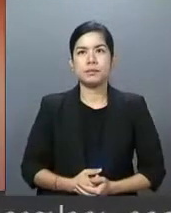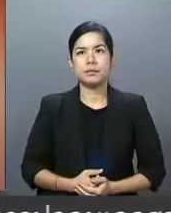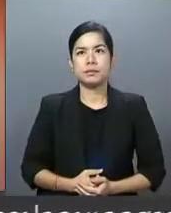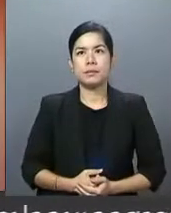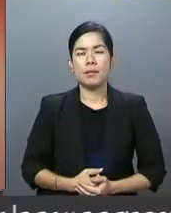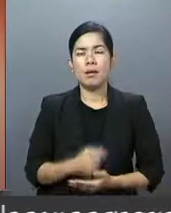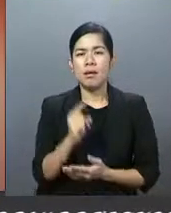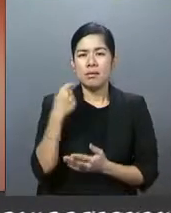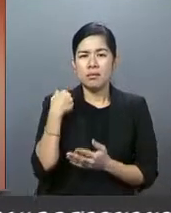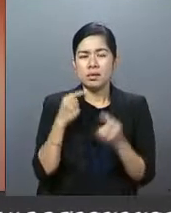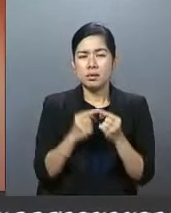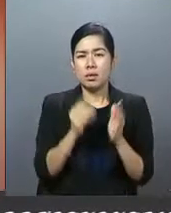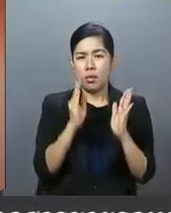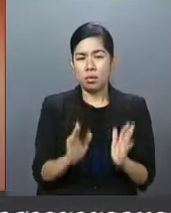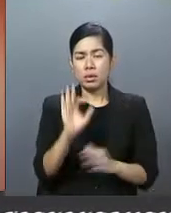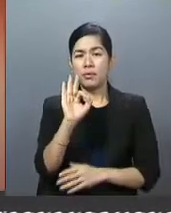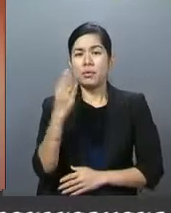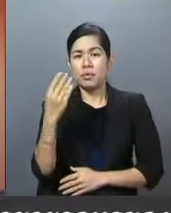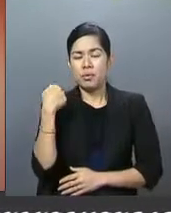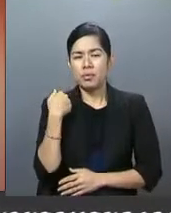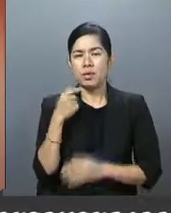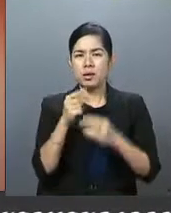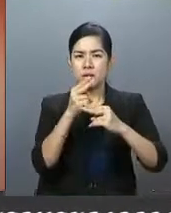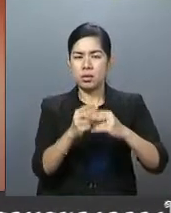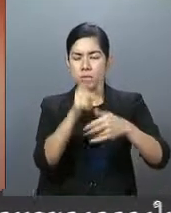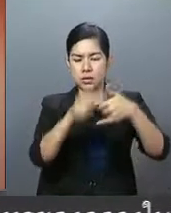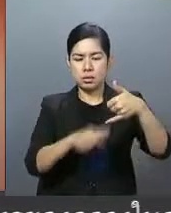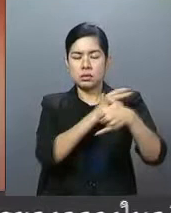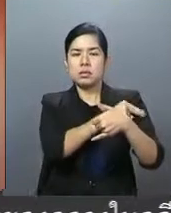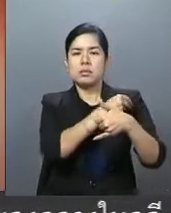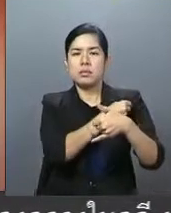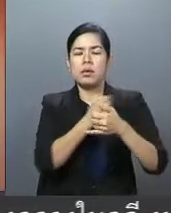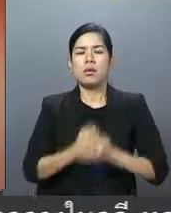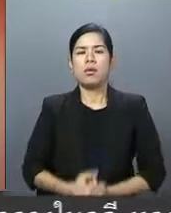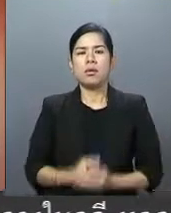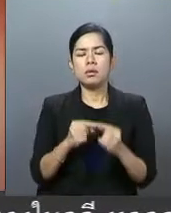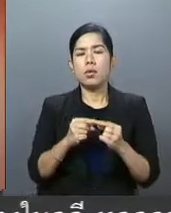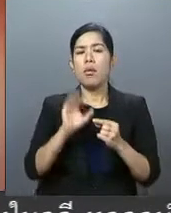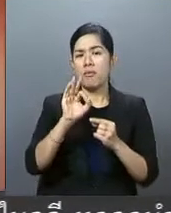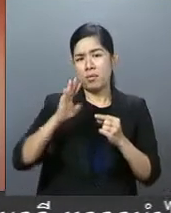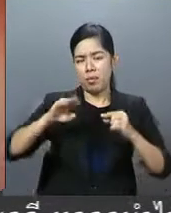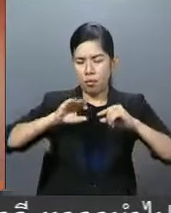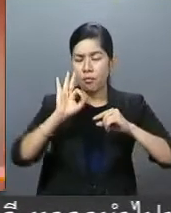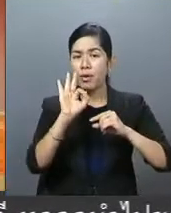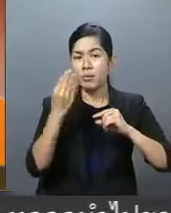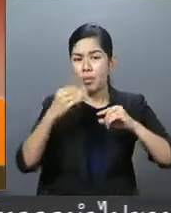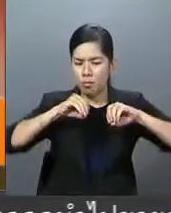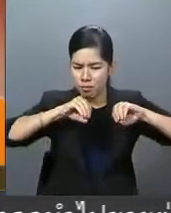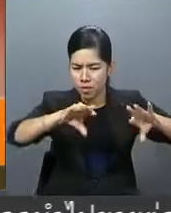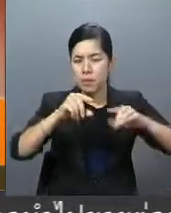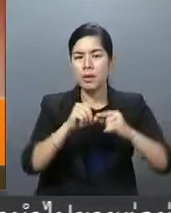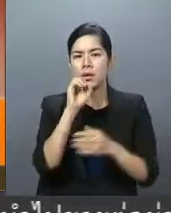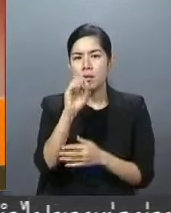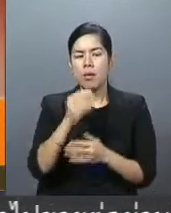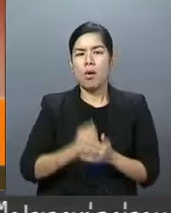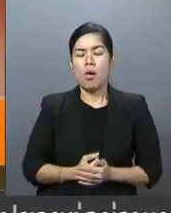จากกรณีที่มีผู้ใช้เฟซบุ๊กชื่อนายแพทย์อนบบุญหวังช่วยโพสต์ข้อมูลในสื่อสังคมออนไลน์ระบุว่าขณะตรวจผู้ป่วยอยู่ที่โรงพยาบาลสุไหงโกล